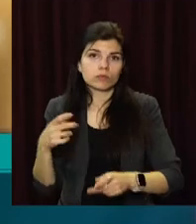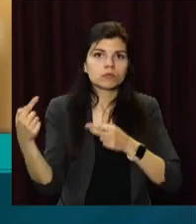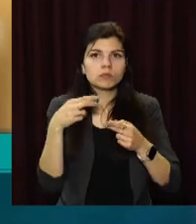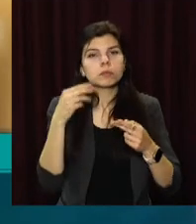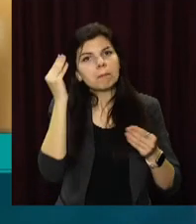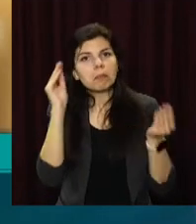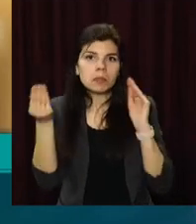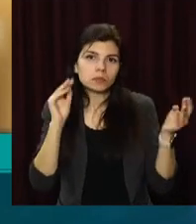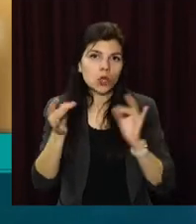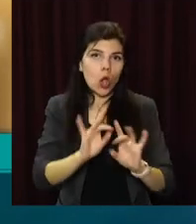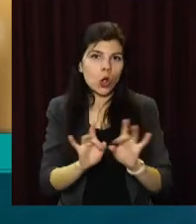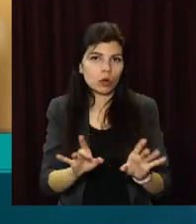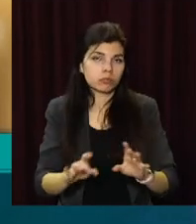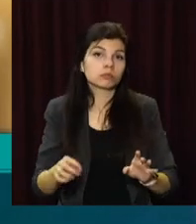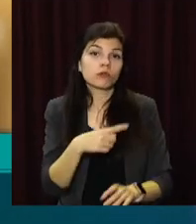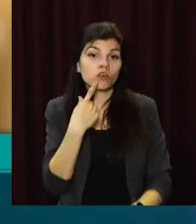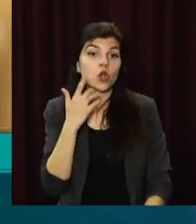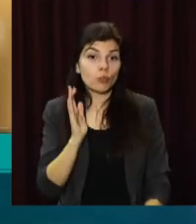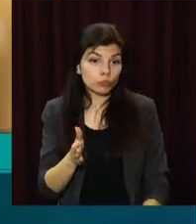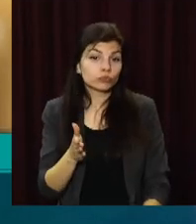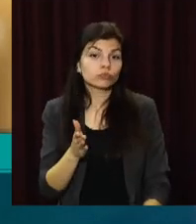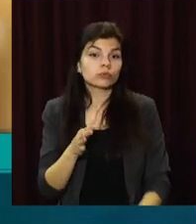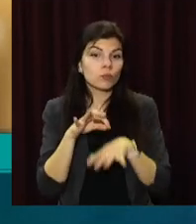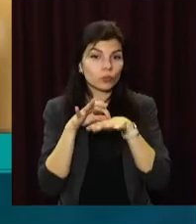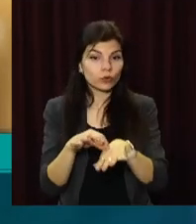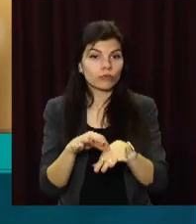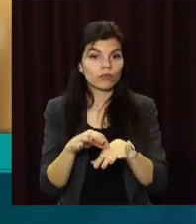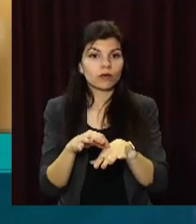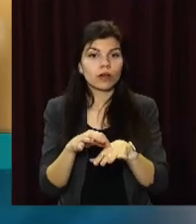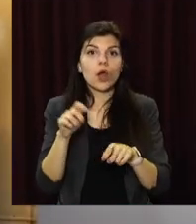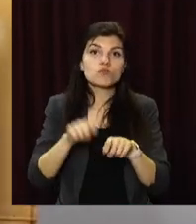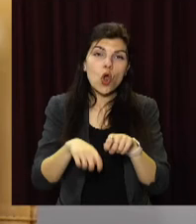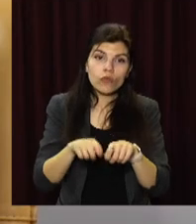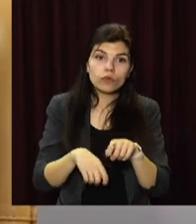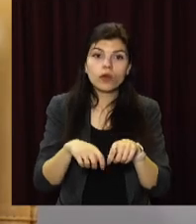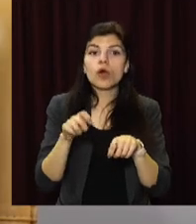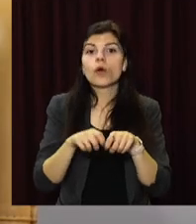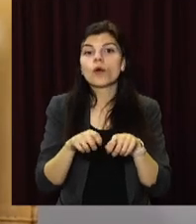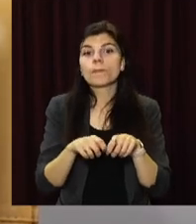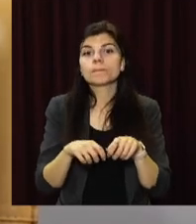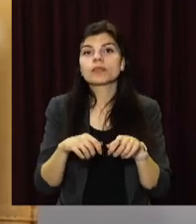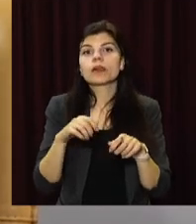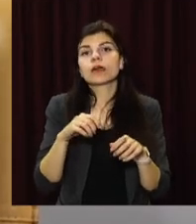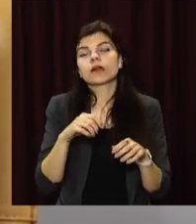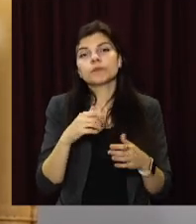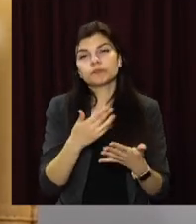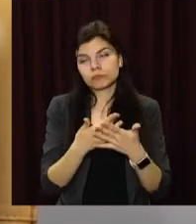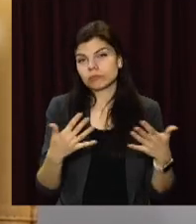з'являють бажання вступити в асоціацію, будуть проходити определений алгоритм перевірки, так називаної акредитації. Так